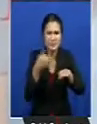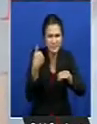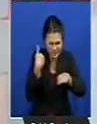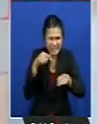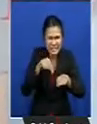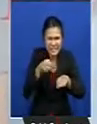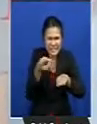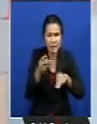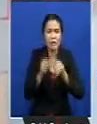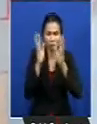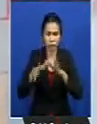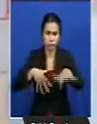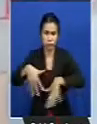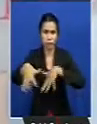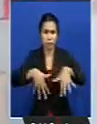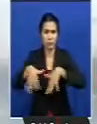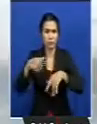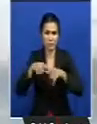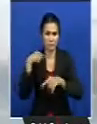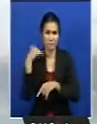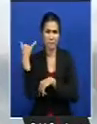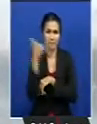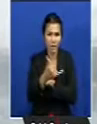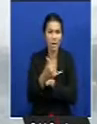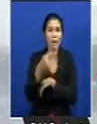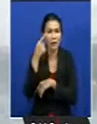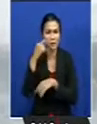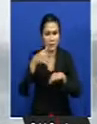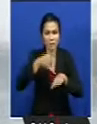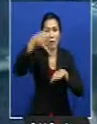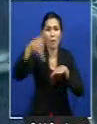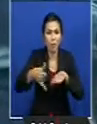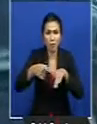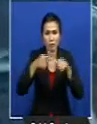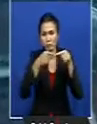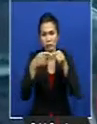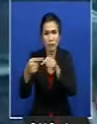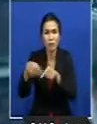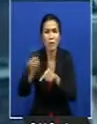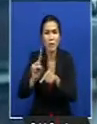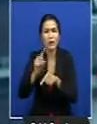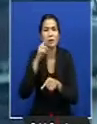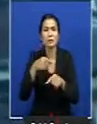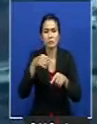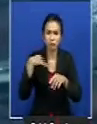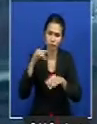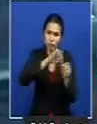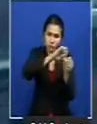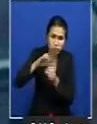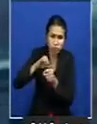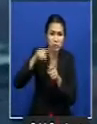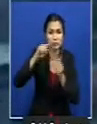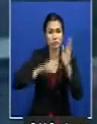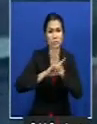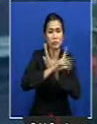นี้แล้วยังมีประชาชนที่เดินทางจากต่างจังหวัดนะครับแล้วก็มาลงต่อรถไปยังพื้นที่ไม่ว่าจะเป็นต่อรถตู้ไปพัทยาชล